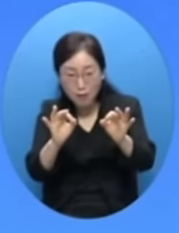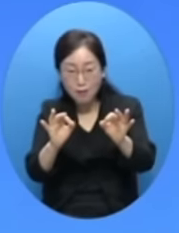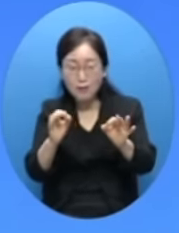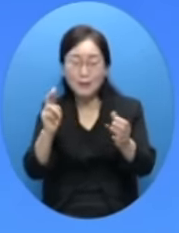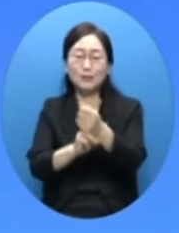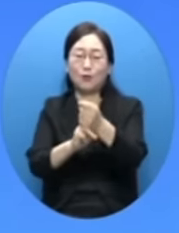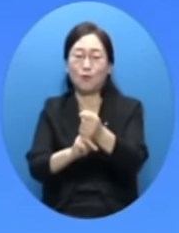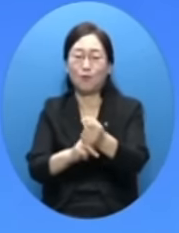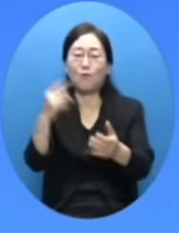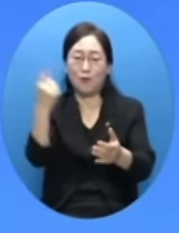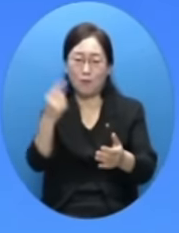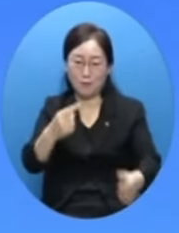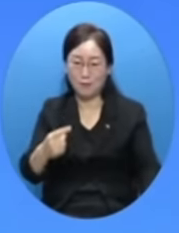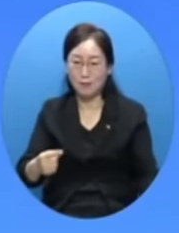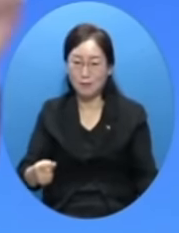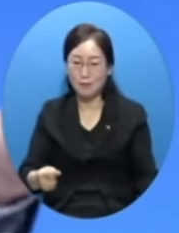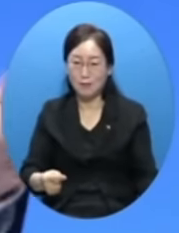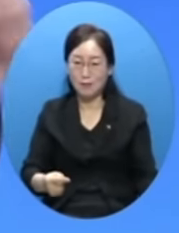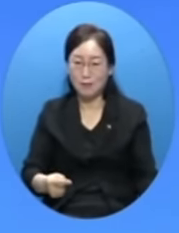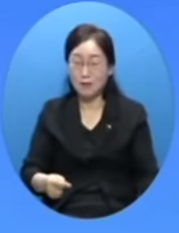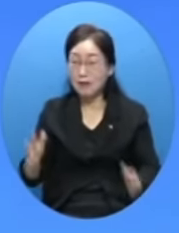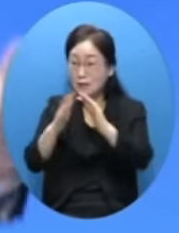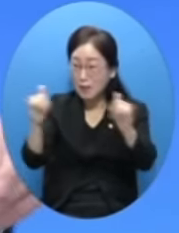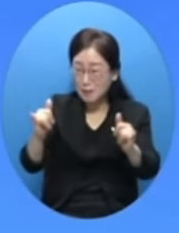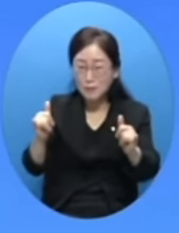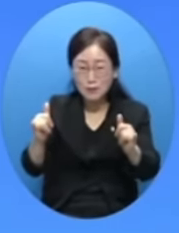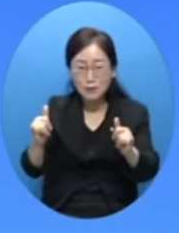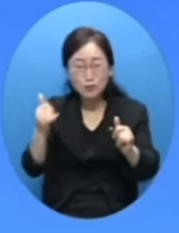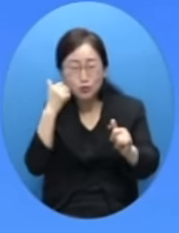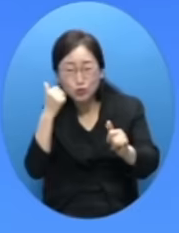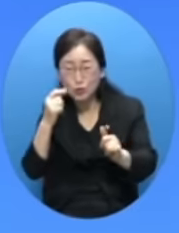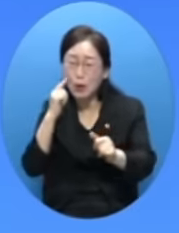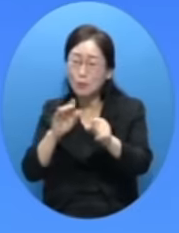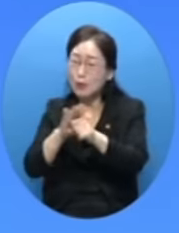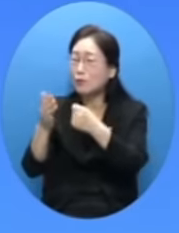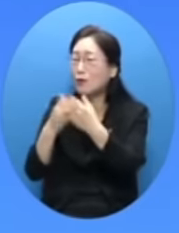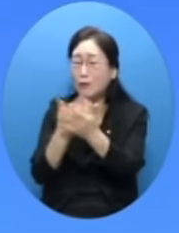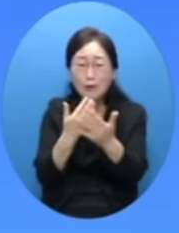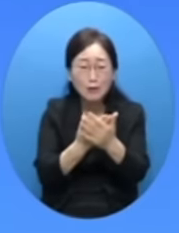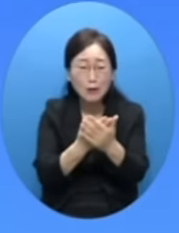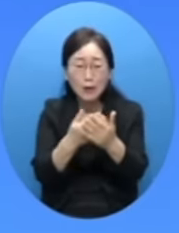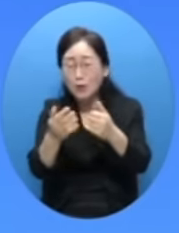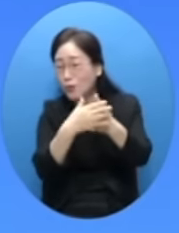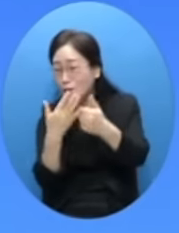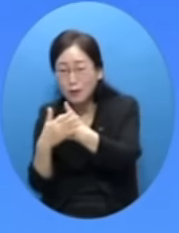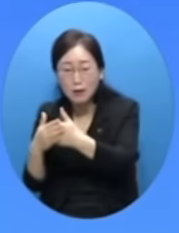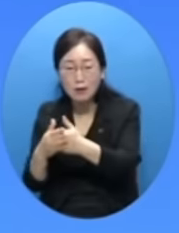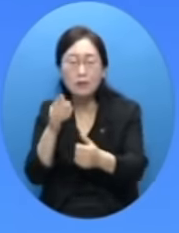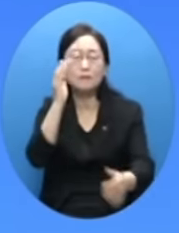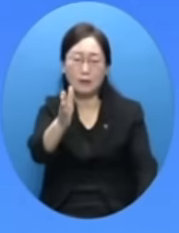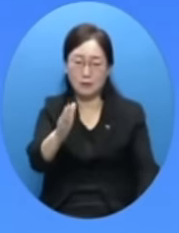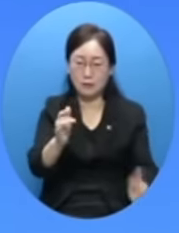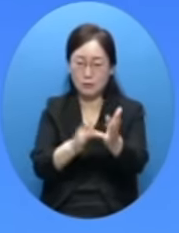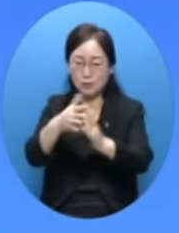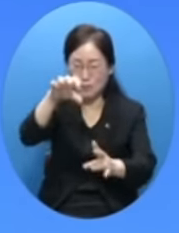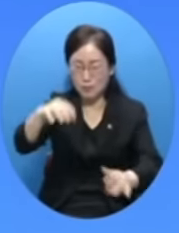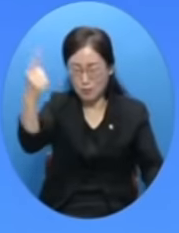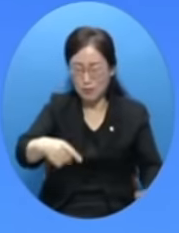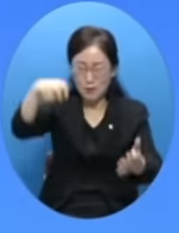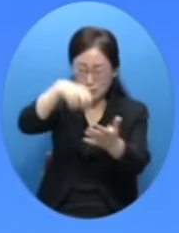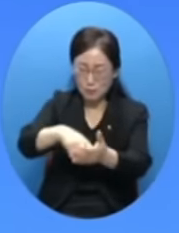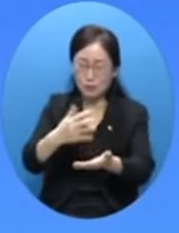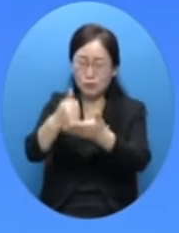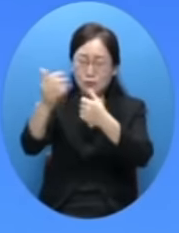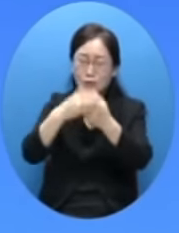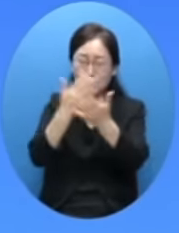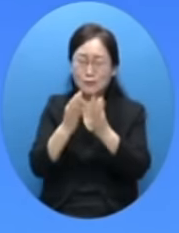일어나는 것입니다. 절대로 사람들에게 동정을 얻으려고 사람들 찾아다니지 말고 예수 앞에 엎드려 주의